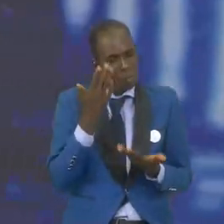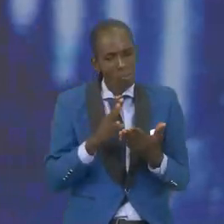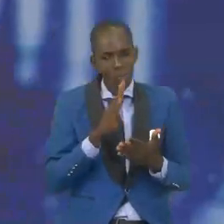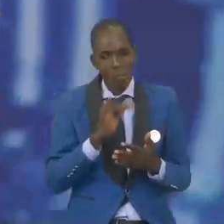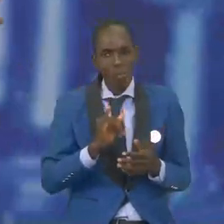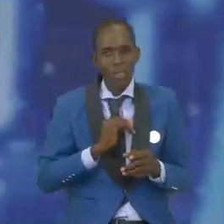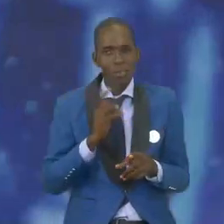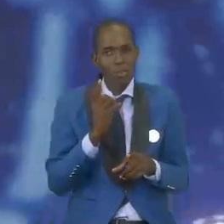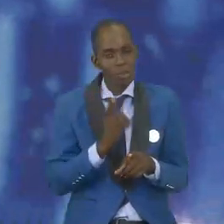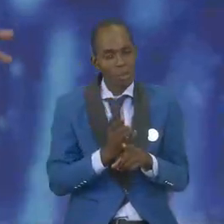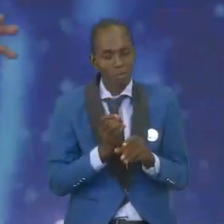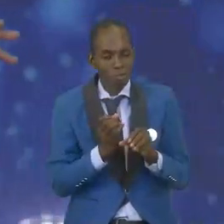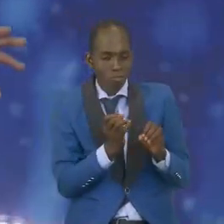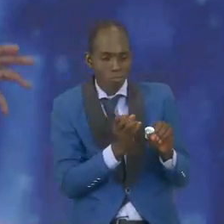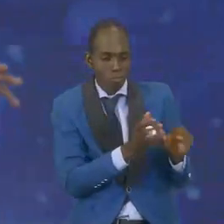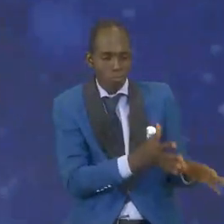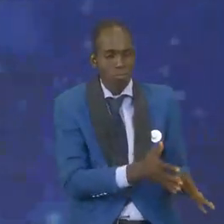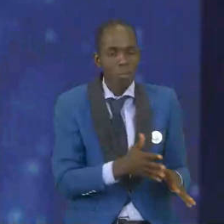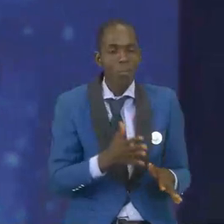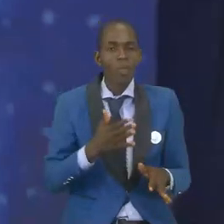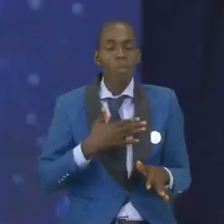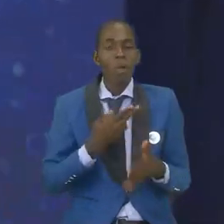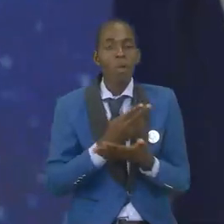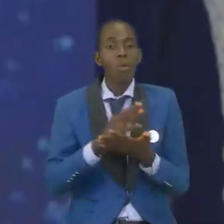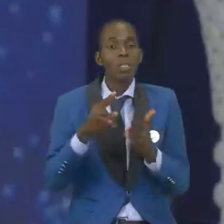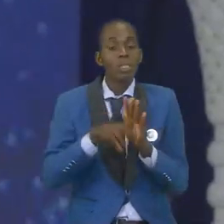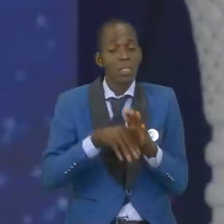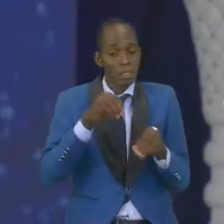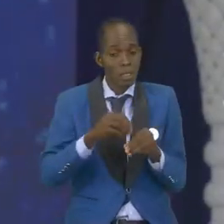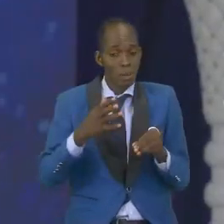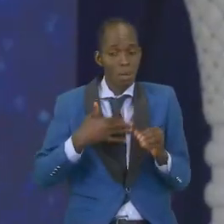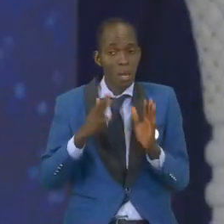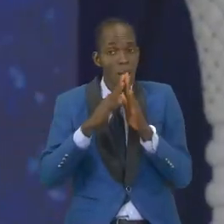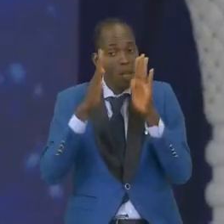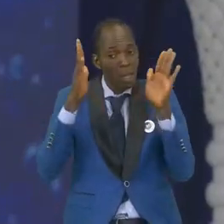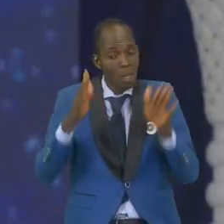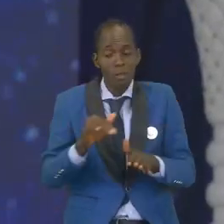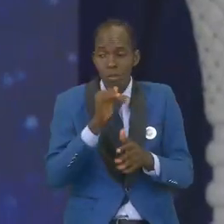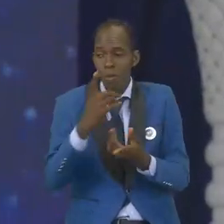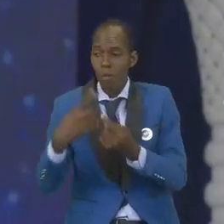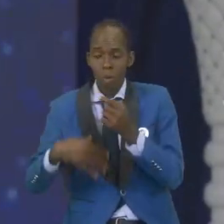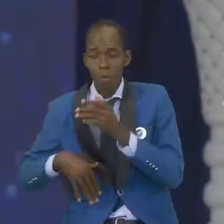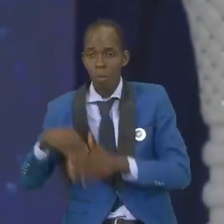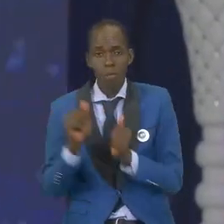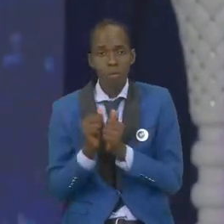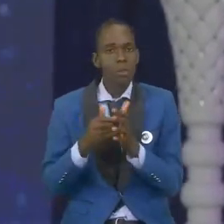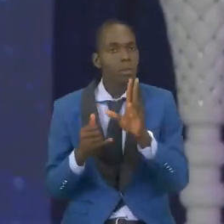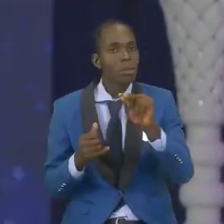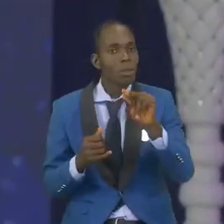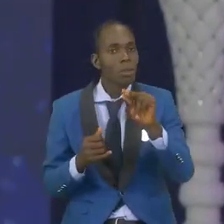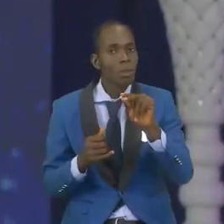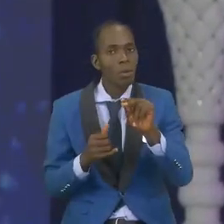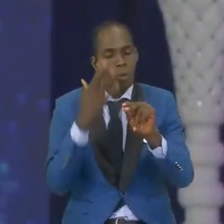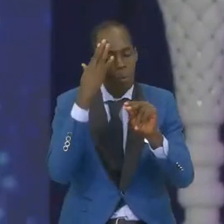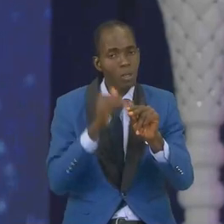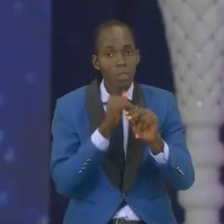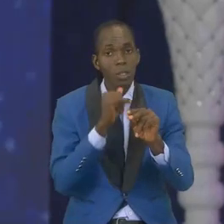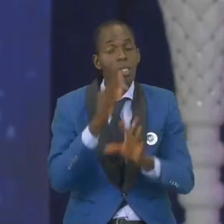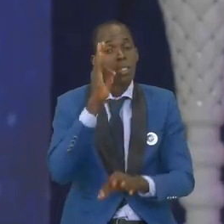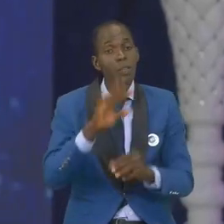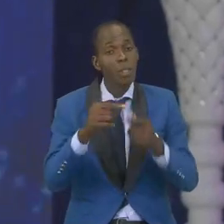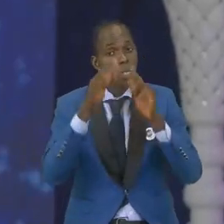Cette justice-là, peut-être que je dois cacher ma sainteté dans ma chambre. Hein? Je ne